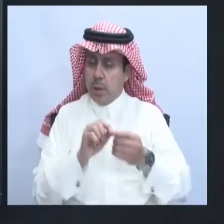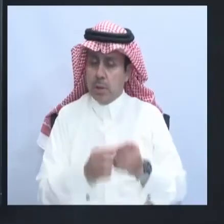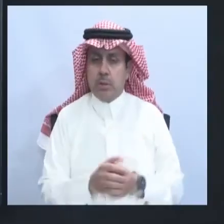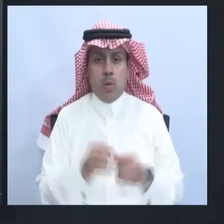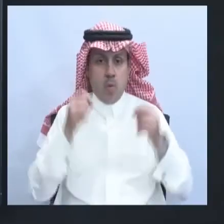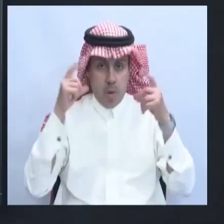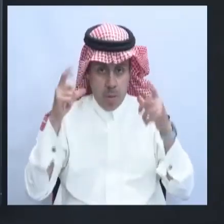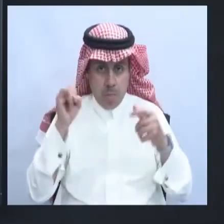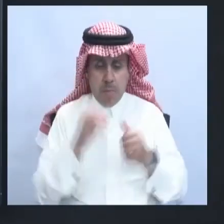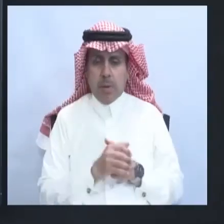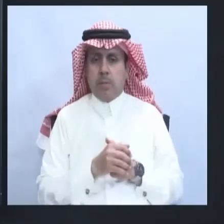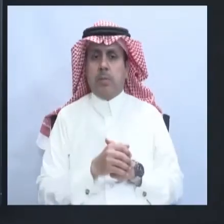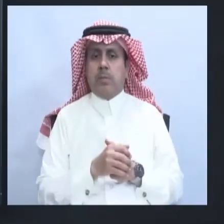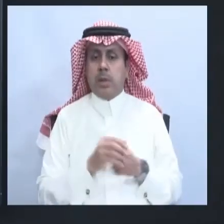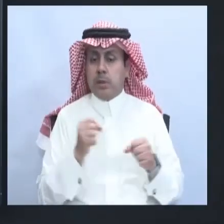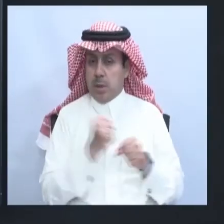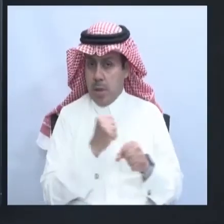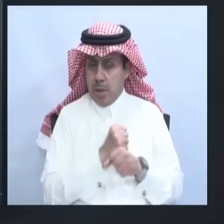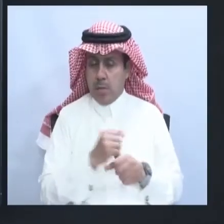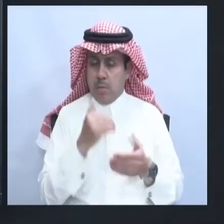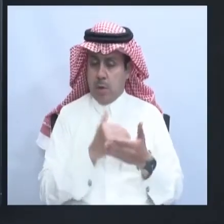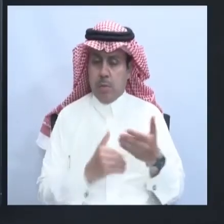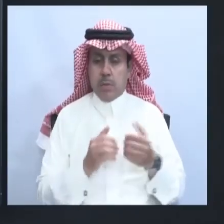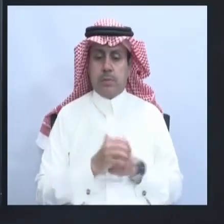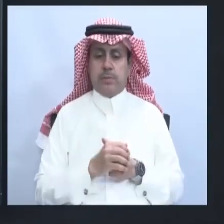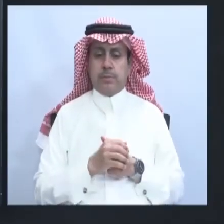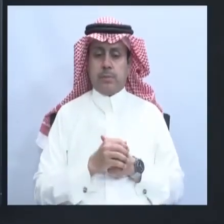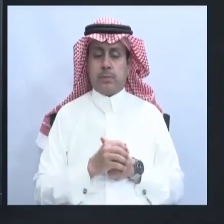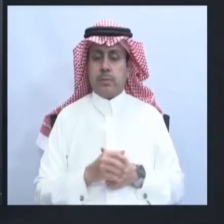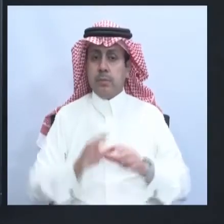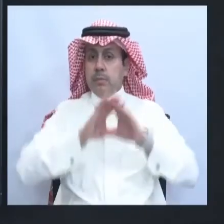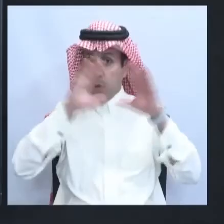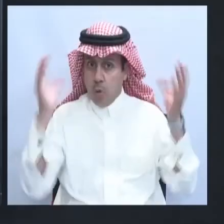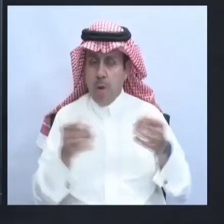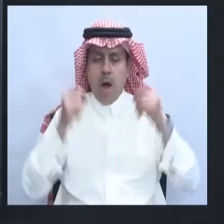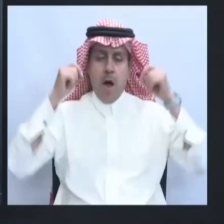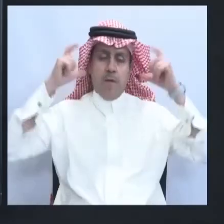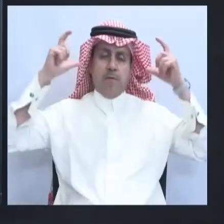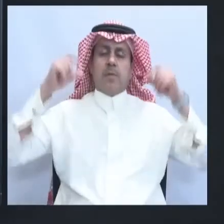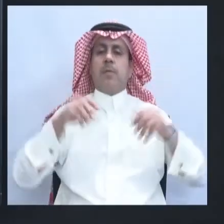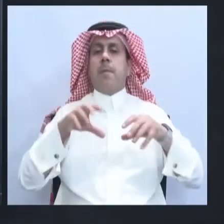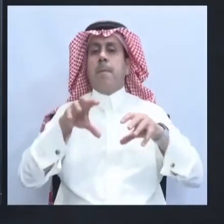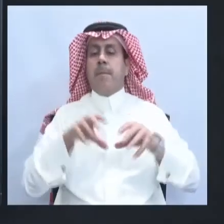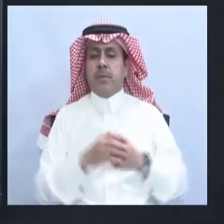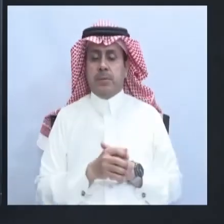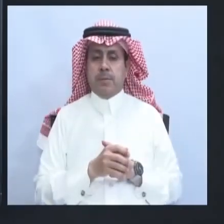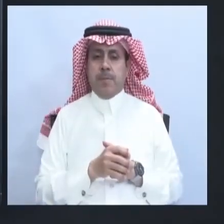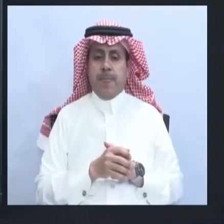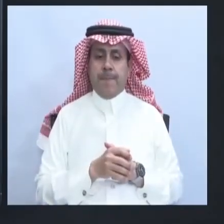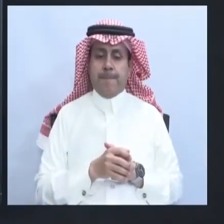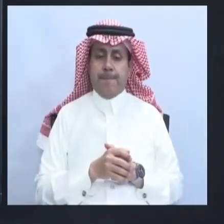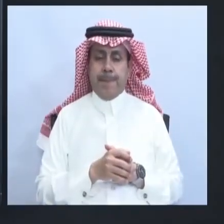بمبيع يتحقق بامور يعني ان يكون كل منهما عالما بين مبيع ويكون